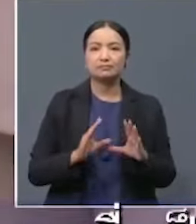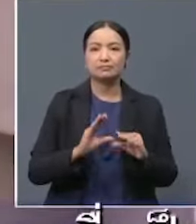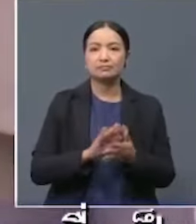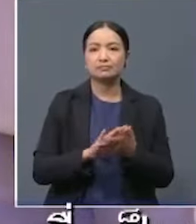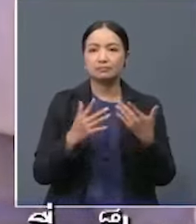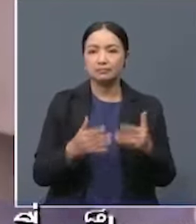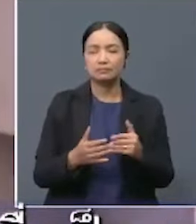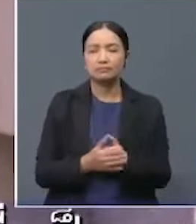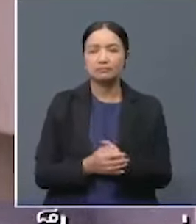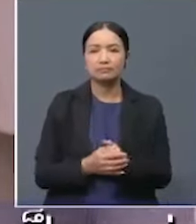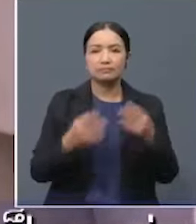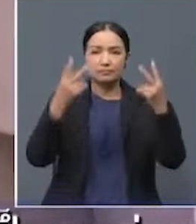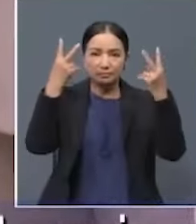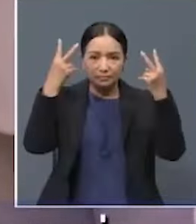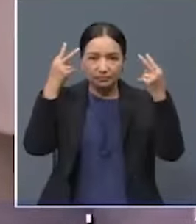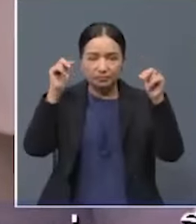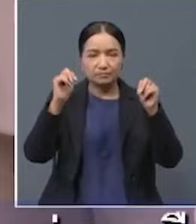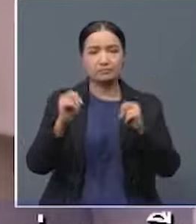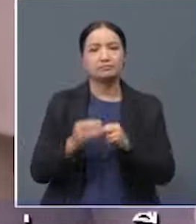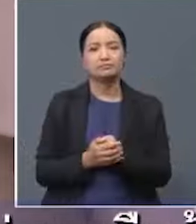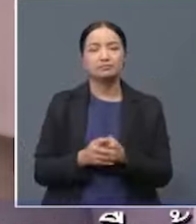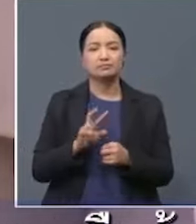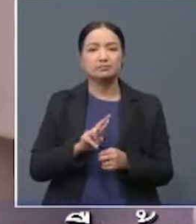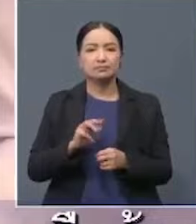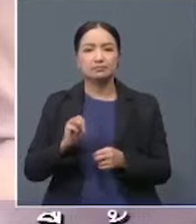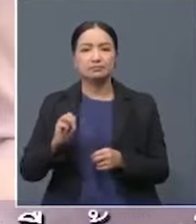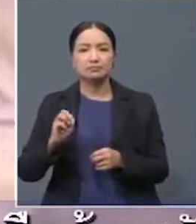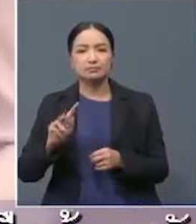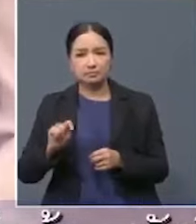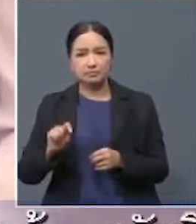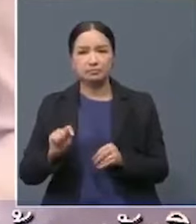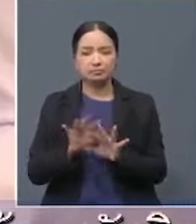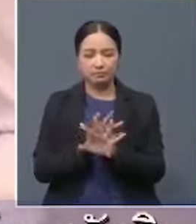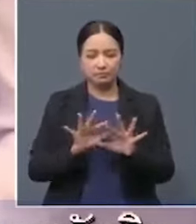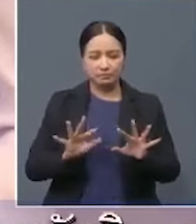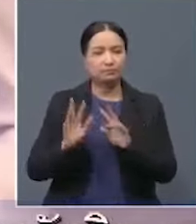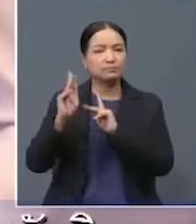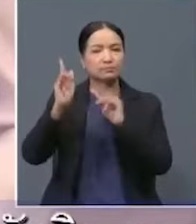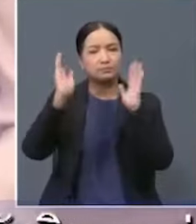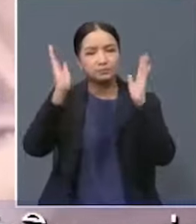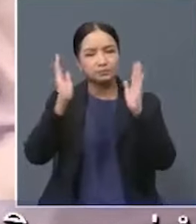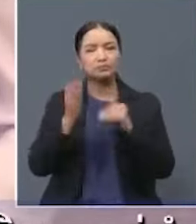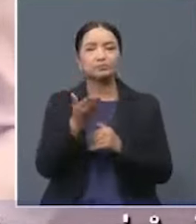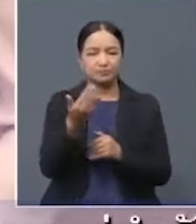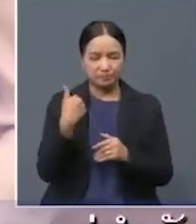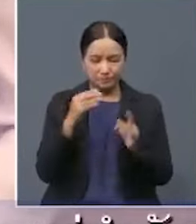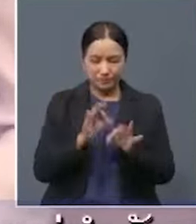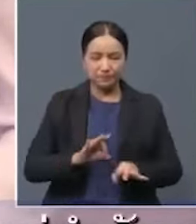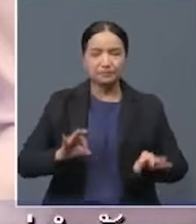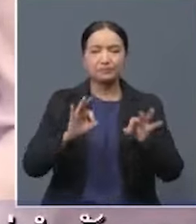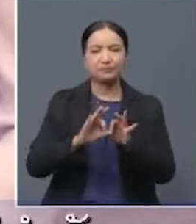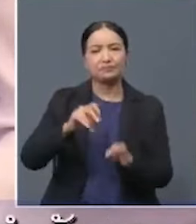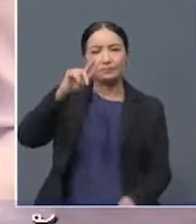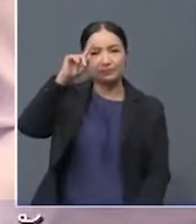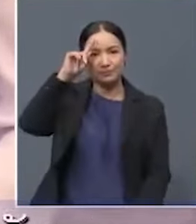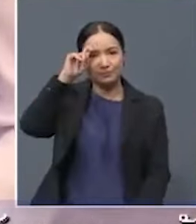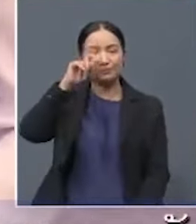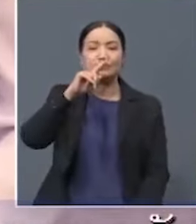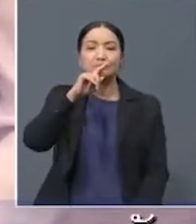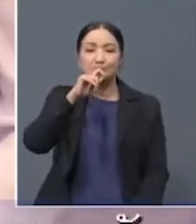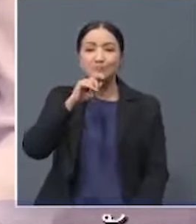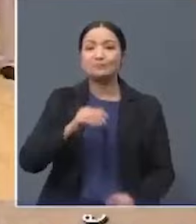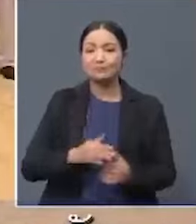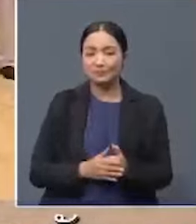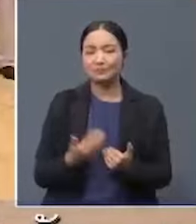รัฐมนตรีและคณะรัฐมนตรีจะมีการแถลงข่าวร่วมกันด้วยเดี๋ยวรอติดตามกันนะคะก็จะเป็นความเคลื่อนไหวที่สำคัญในช่วงเสาร์อาทิตย์นี้ที่คณะรัฐ